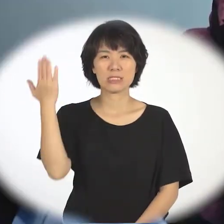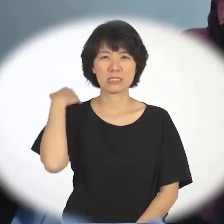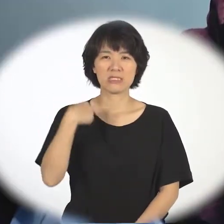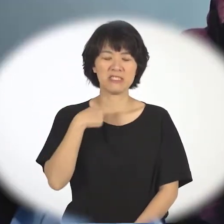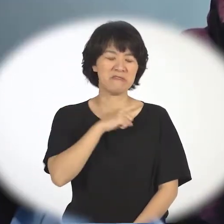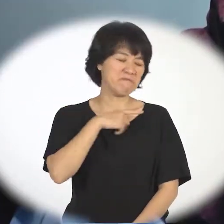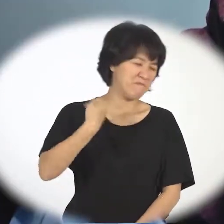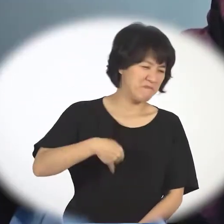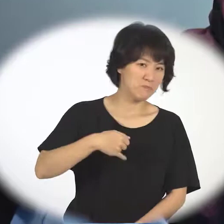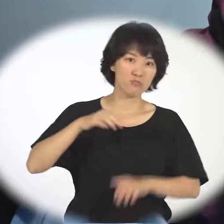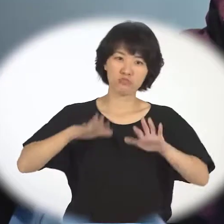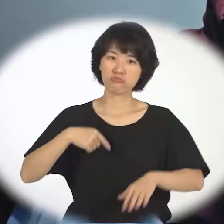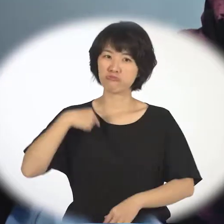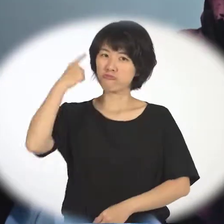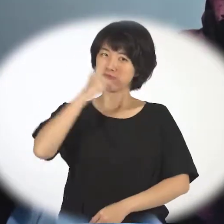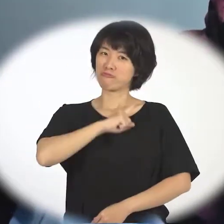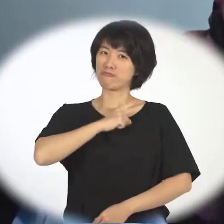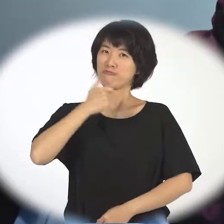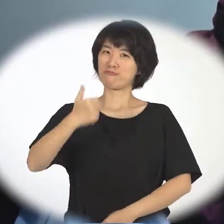了。我很喜欢现在的我，